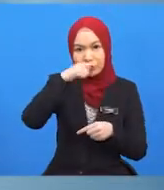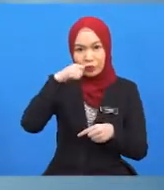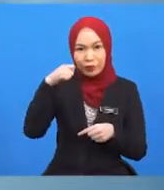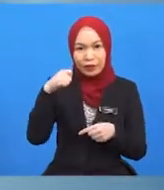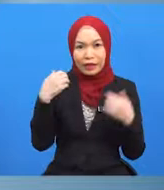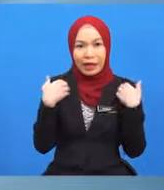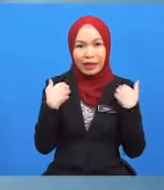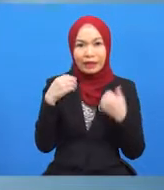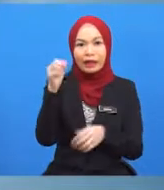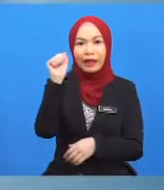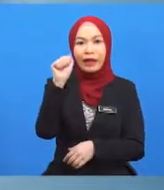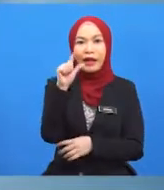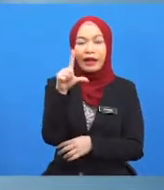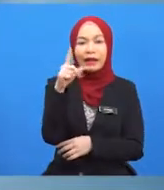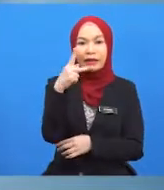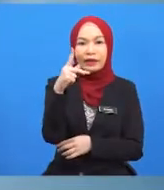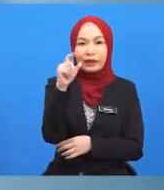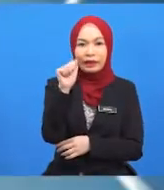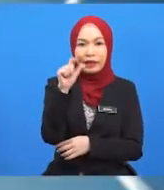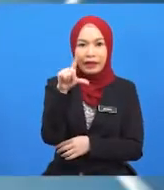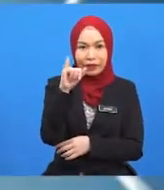juga, dapat membersihkan gigi kita.